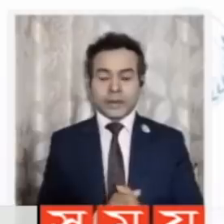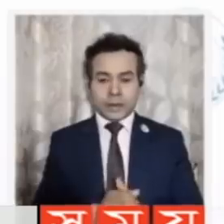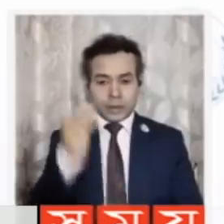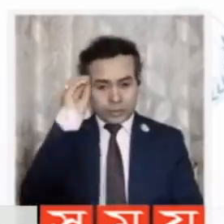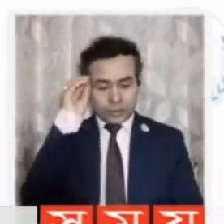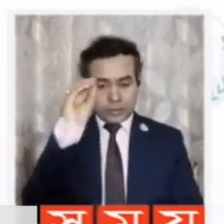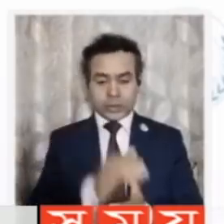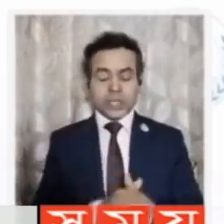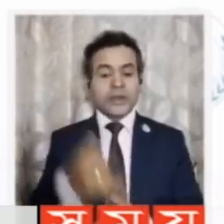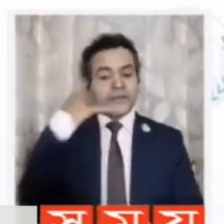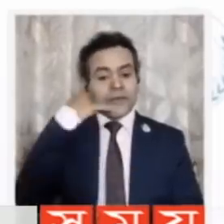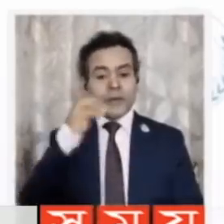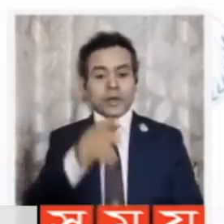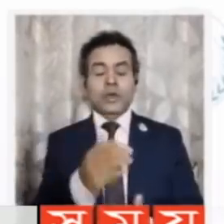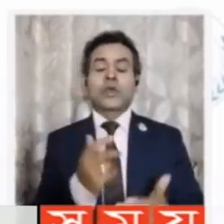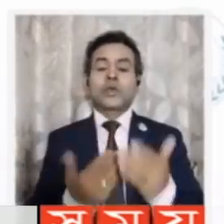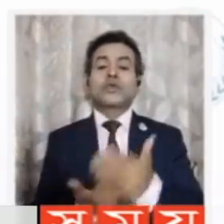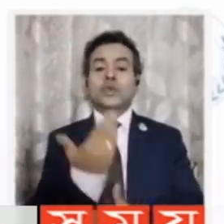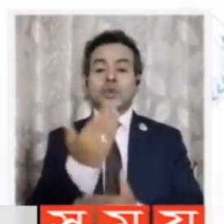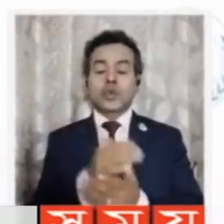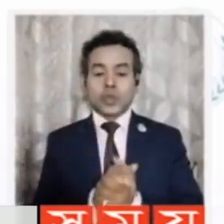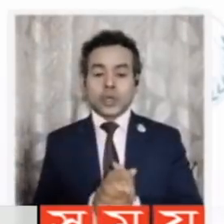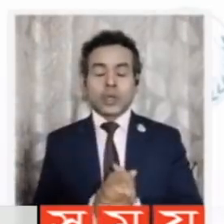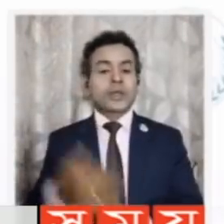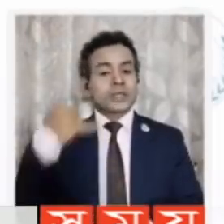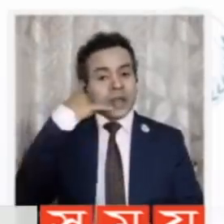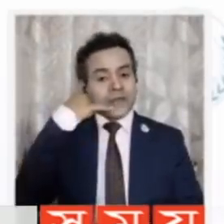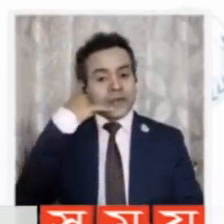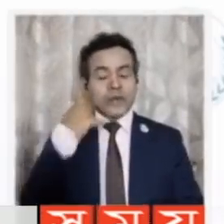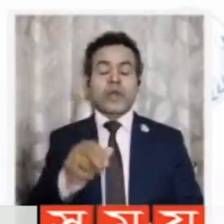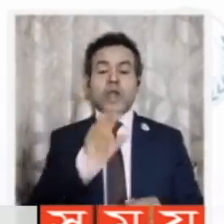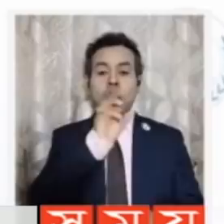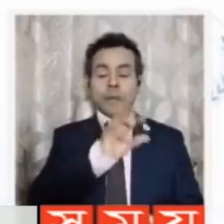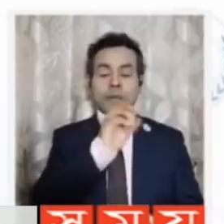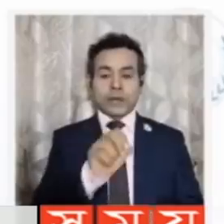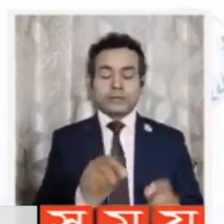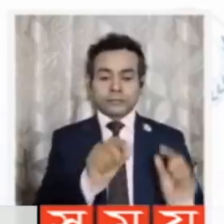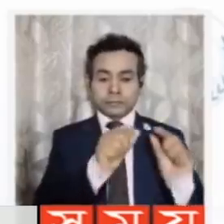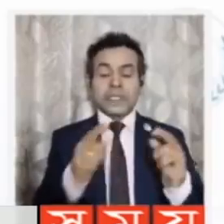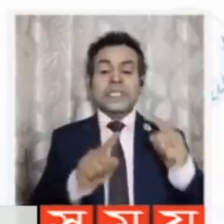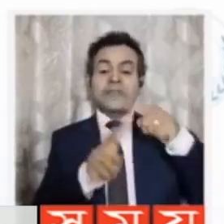চাই। ইতিমধ্যে হয়তো ফোন নাম্বারগুলি স্ক্রলে দেখানো হচ্ছে।